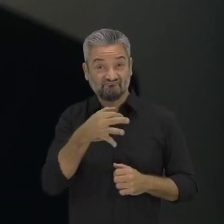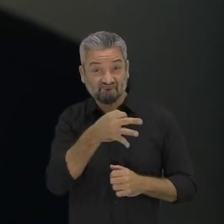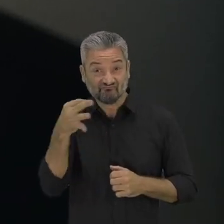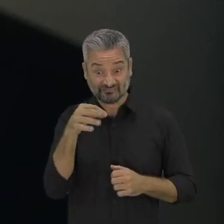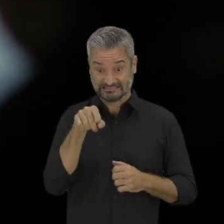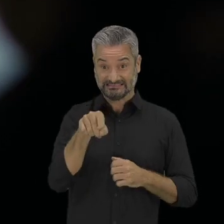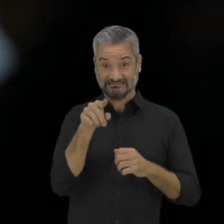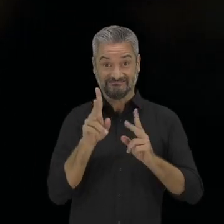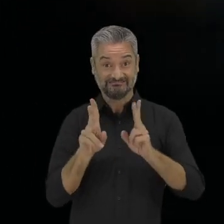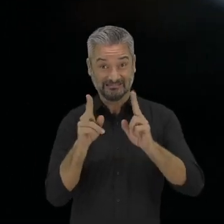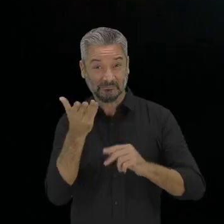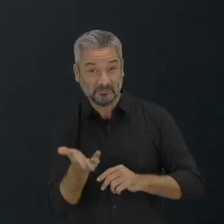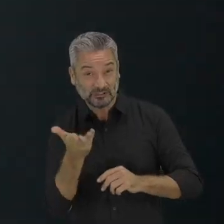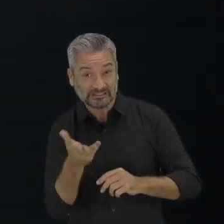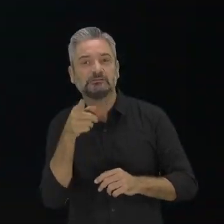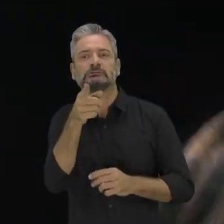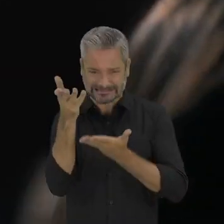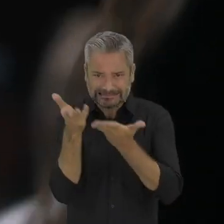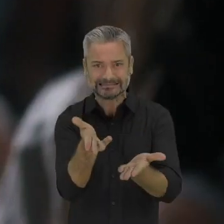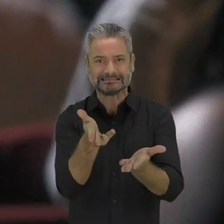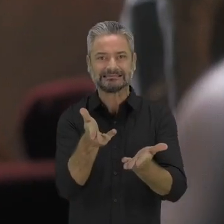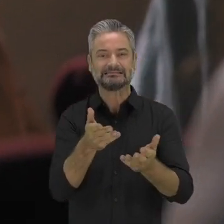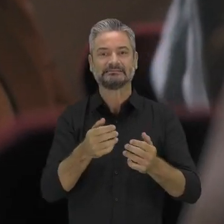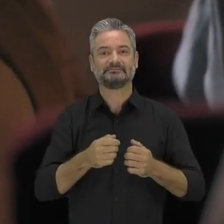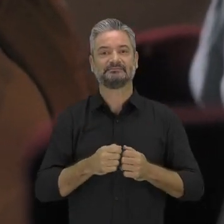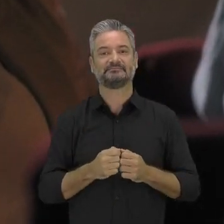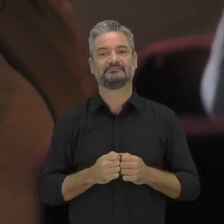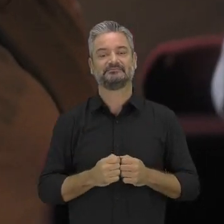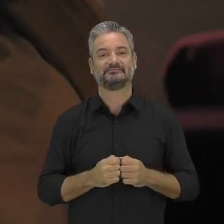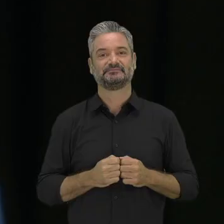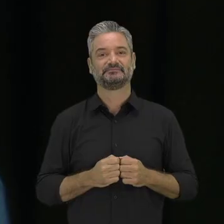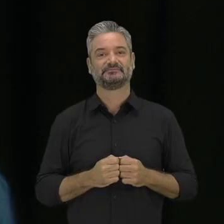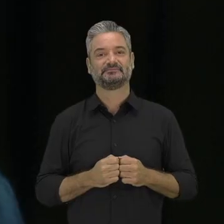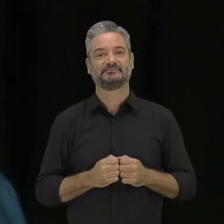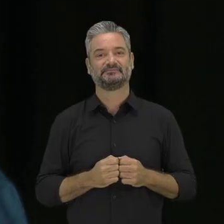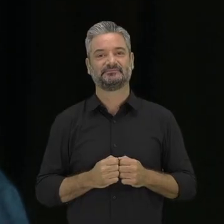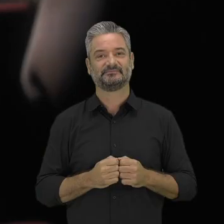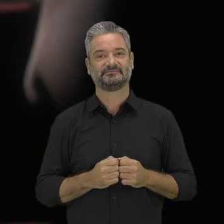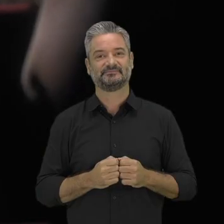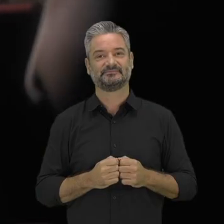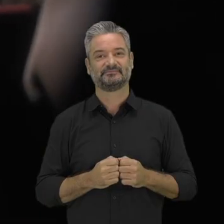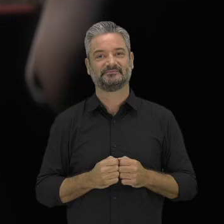Benetan, garrantzitsua den lekuan egoteko eskubidea duzu.